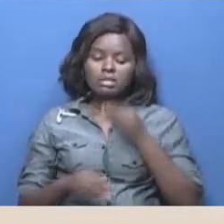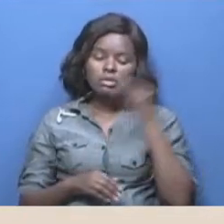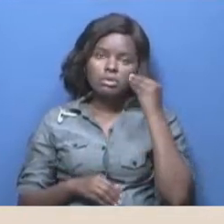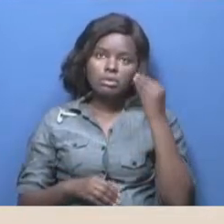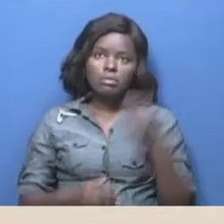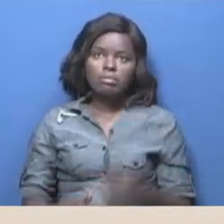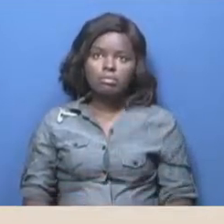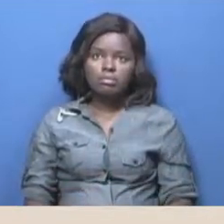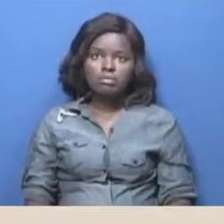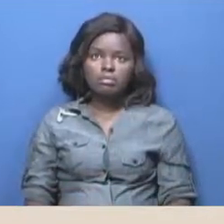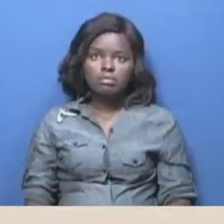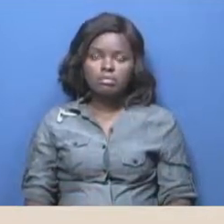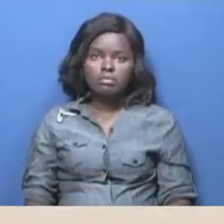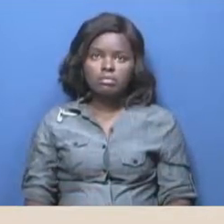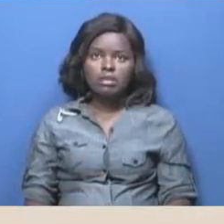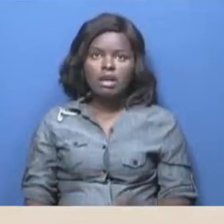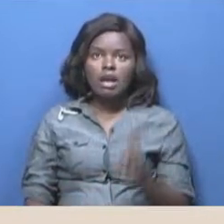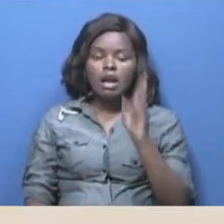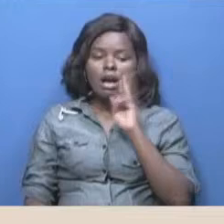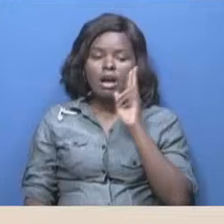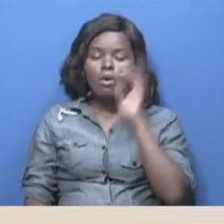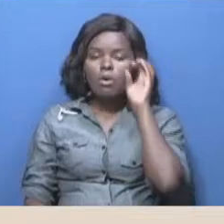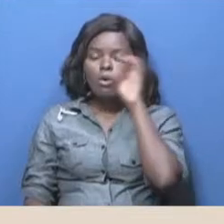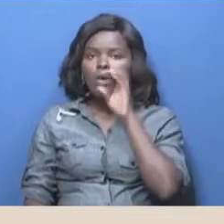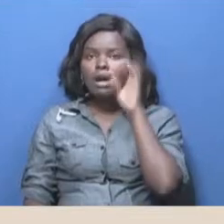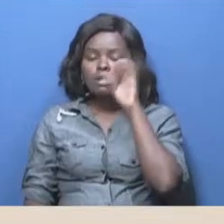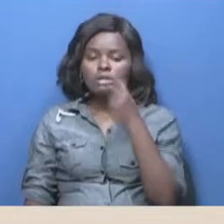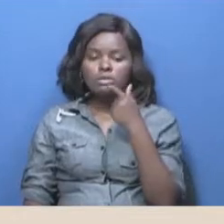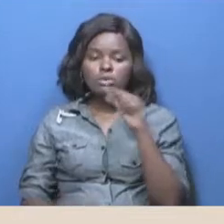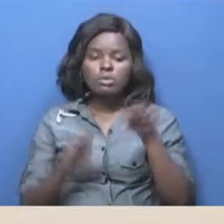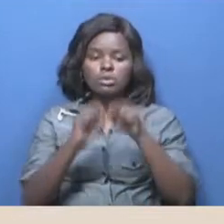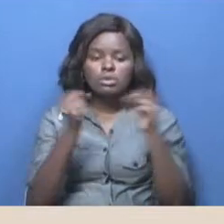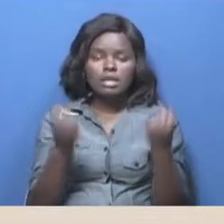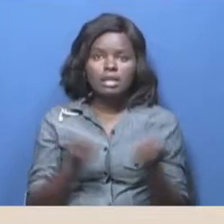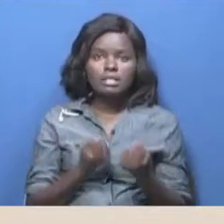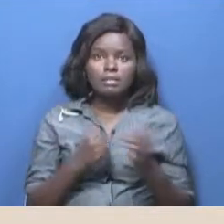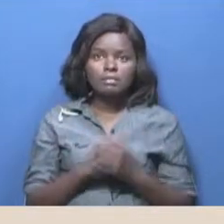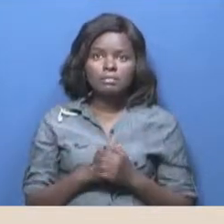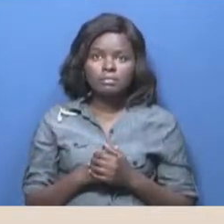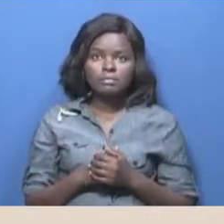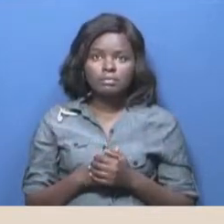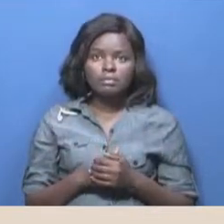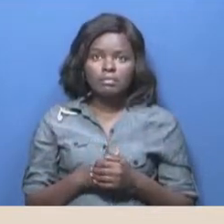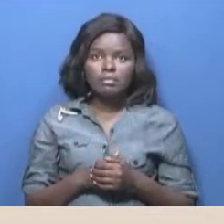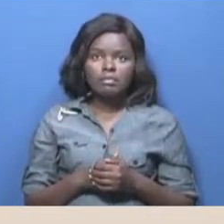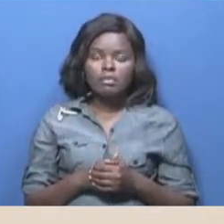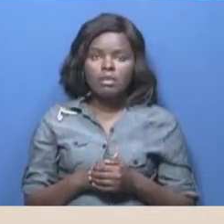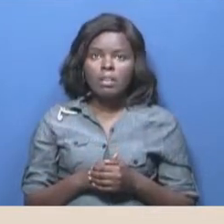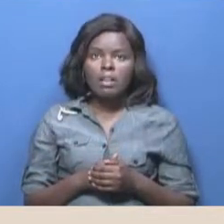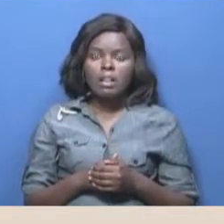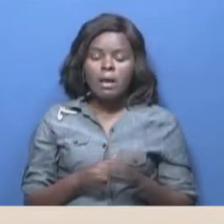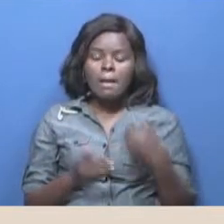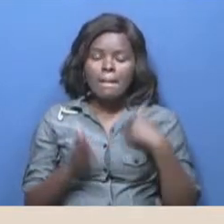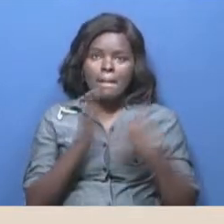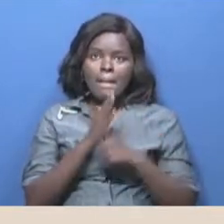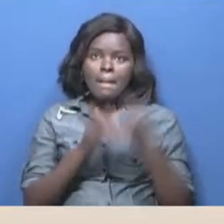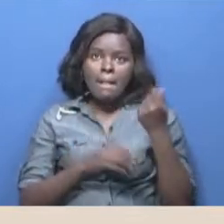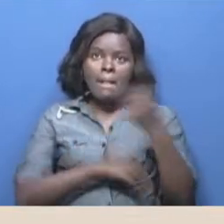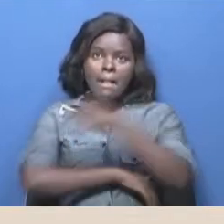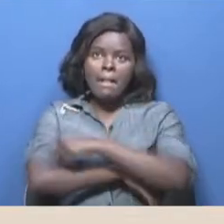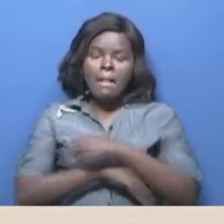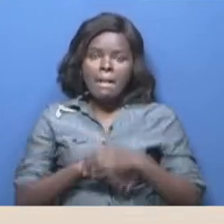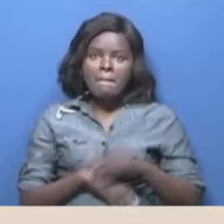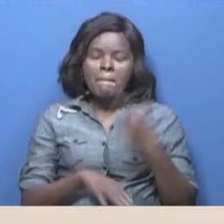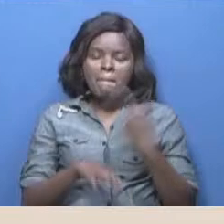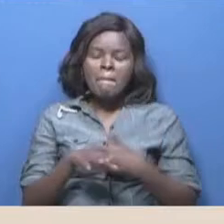house. It is an uncle. It is a cousin. So the society is broken morally. No thiko nini tu